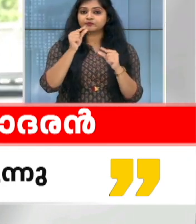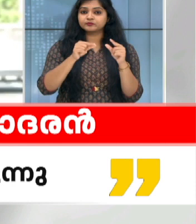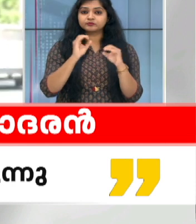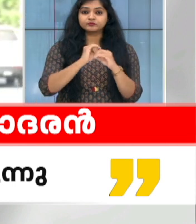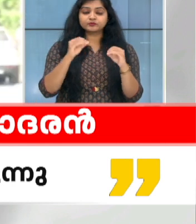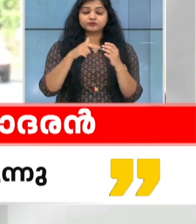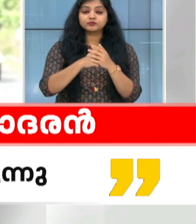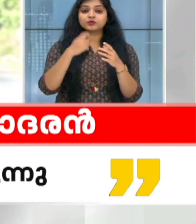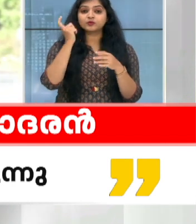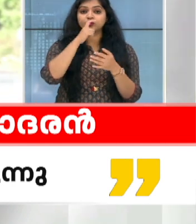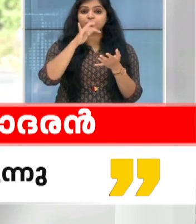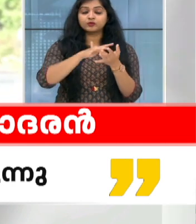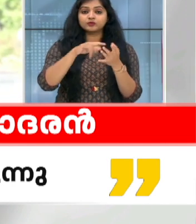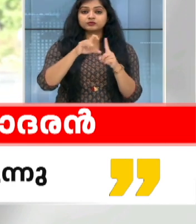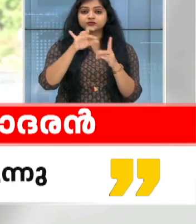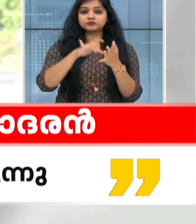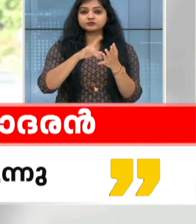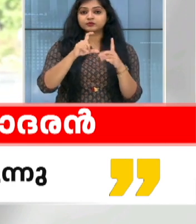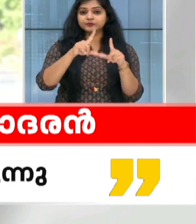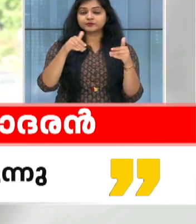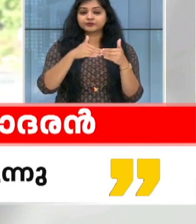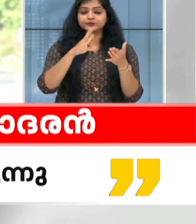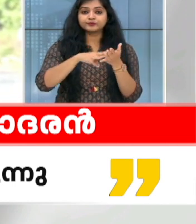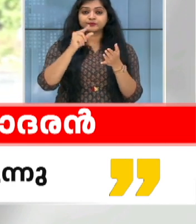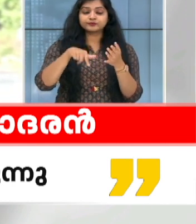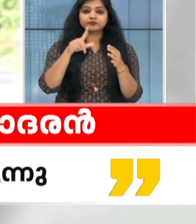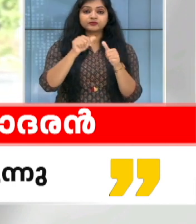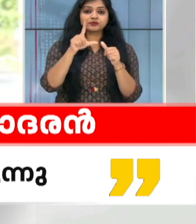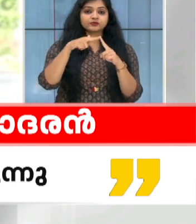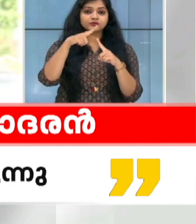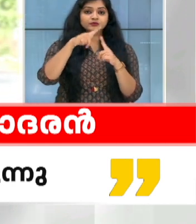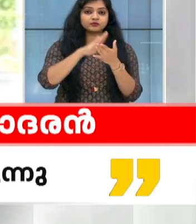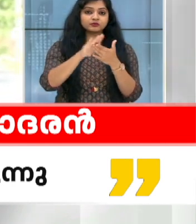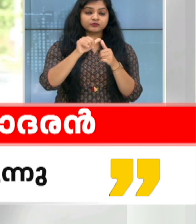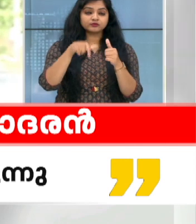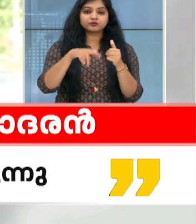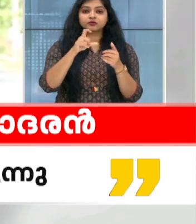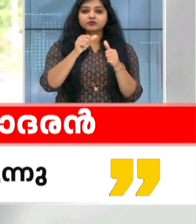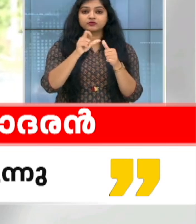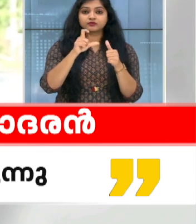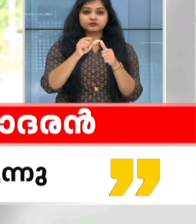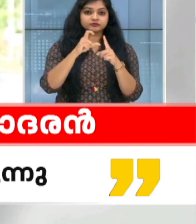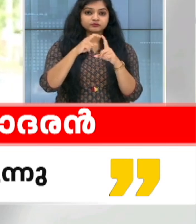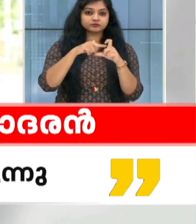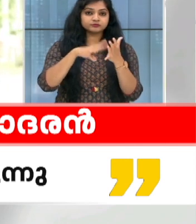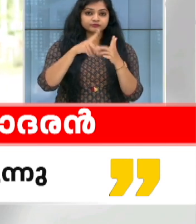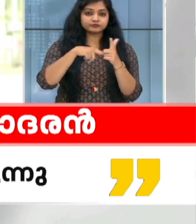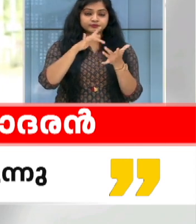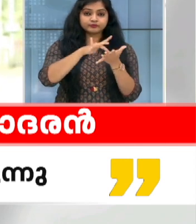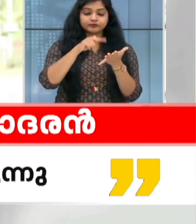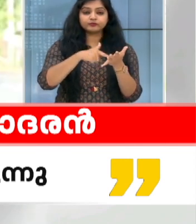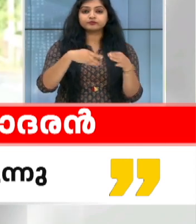കമ്മിറ്റി അംഗങ്ങളാണ് ലളിത അക്കാദമിൽ വെച്ച് സഖാവിനെ ആ പതാക